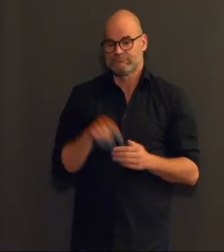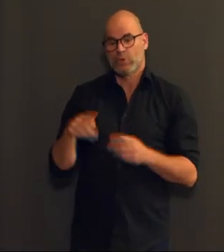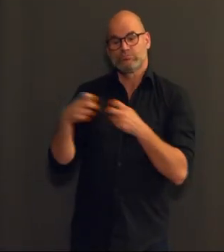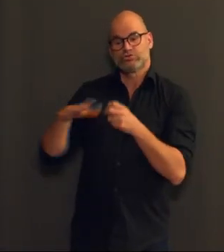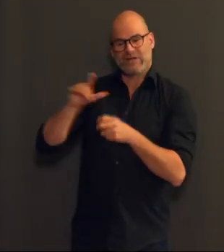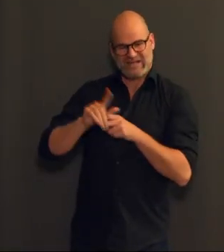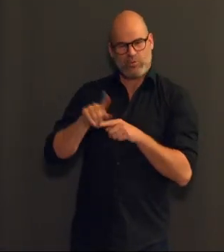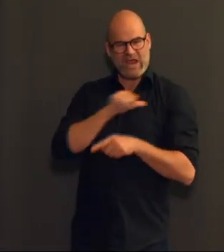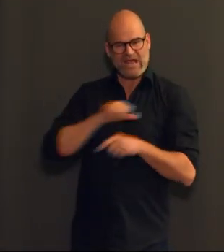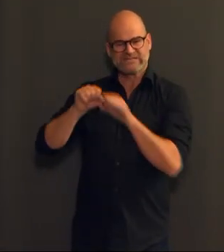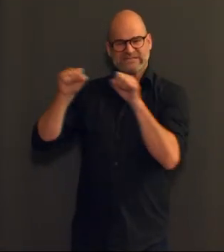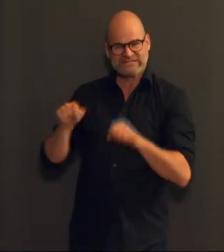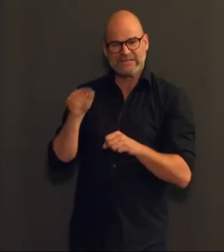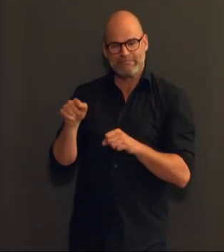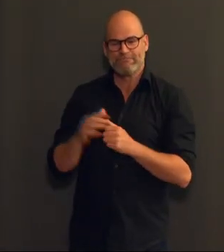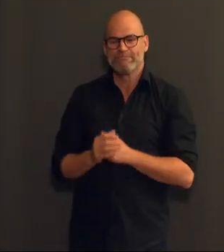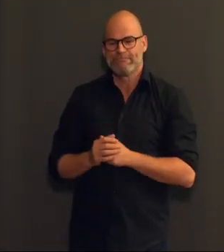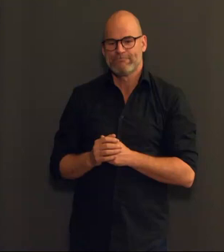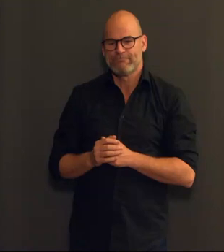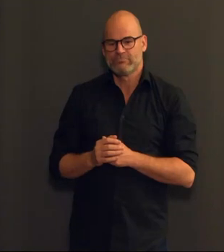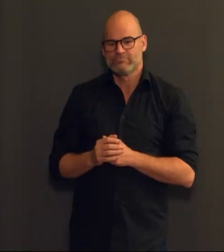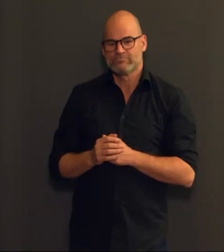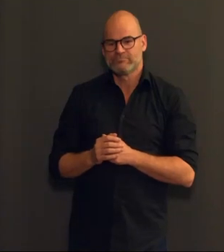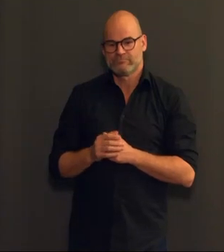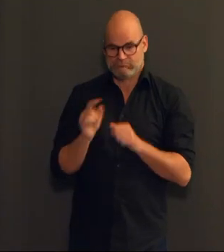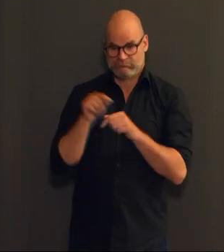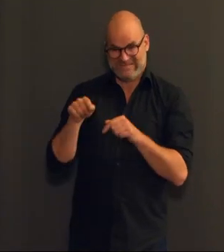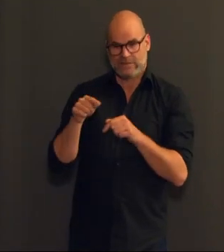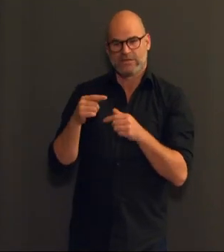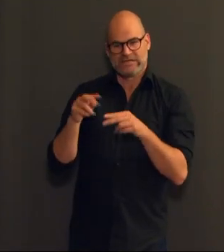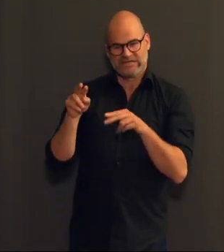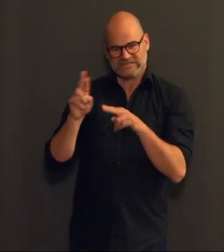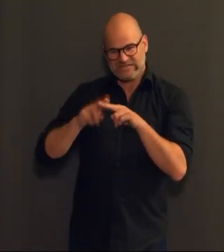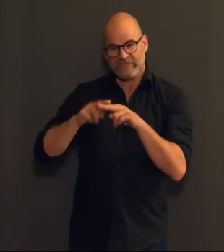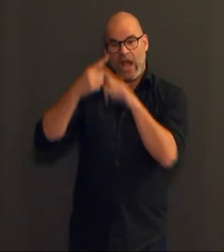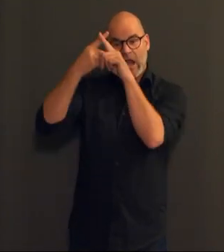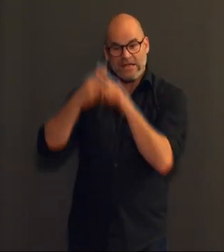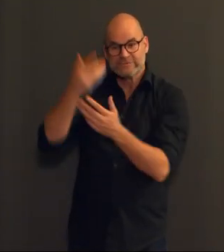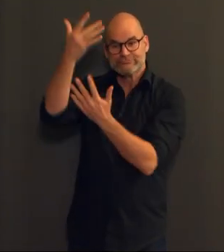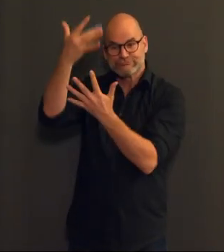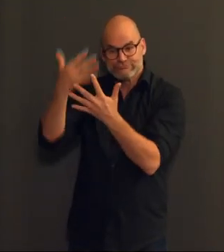kan inschrijven op de reservelijst. Die site heet